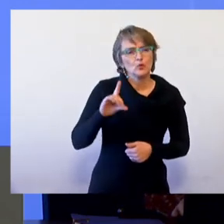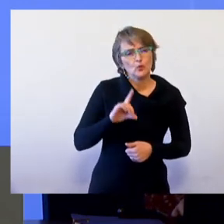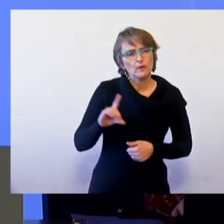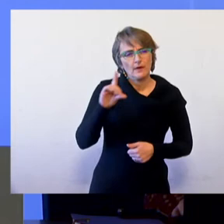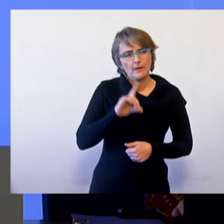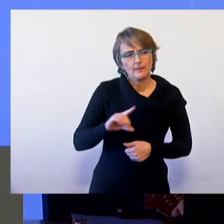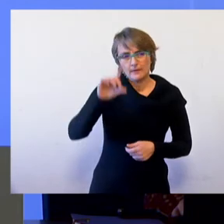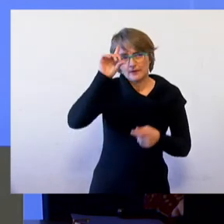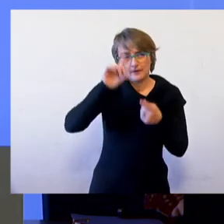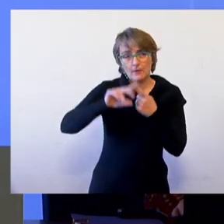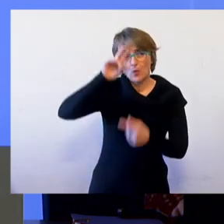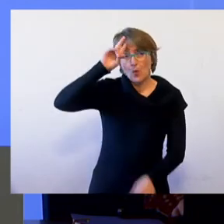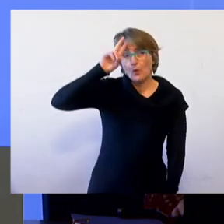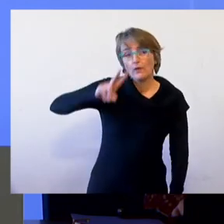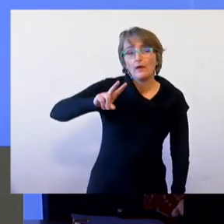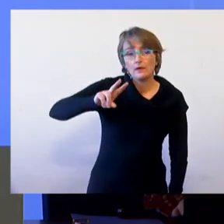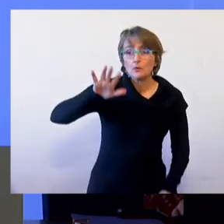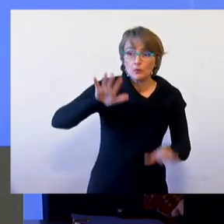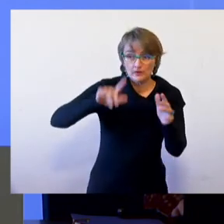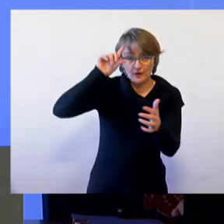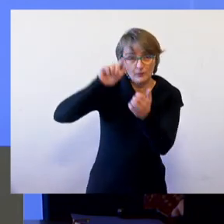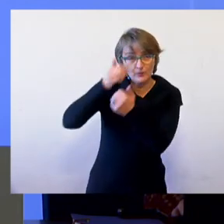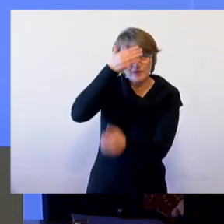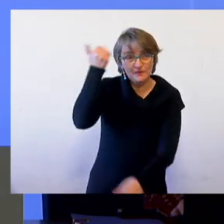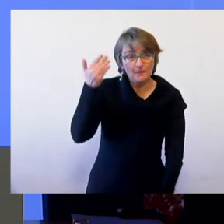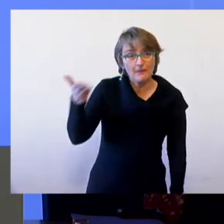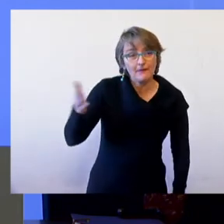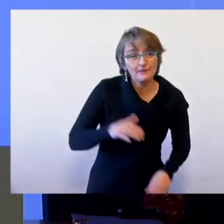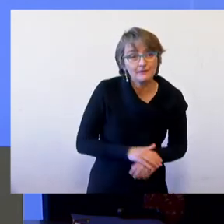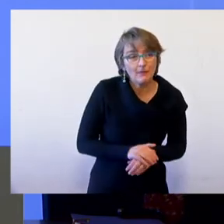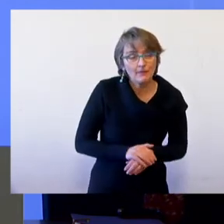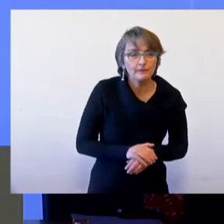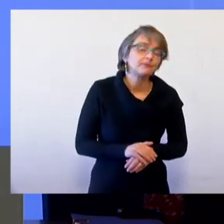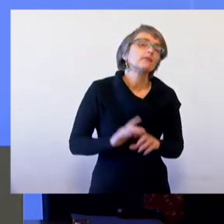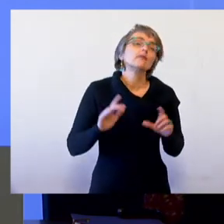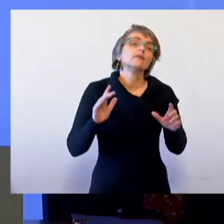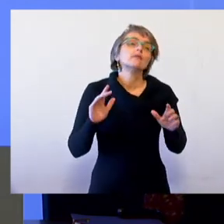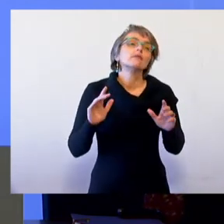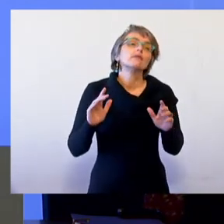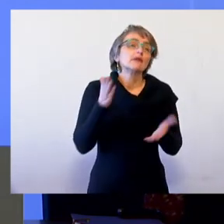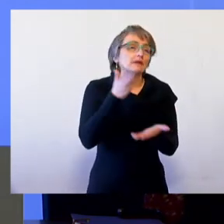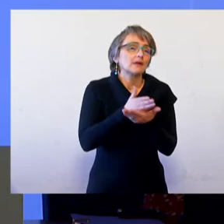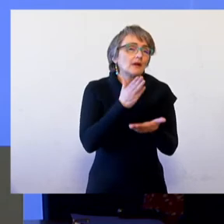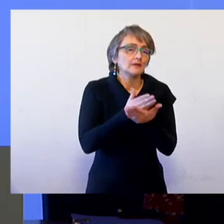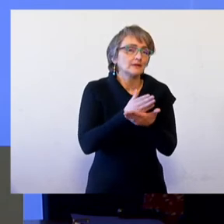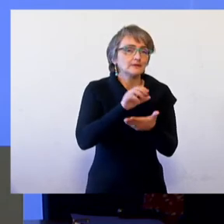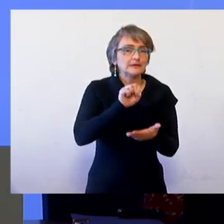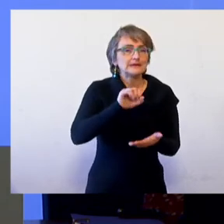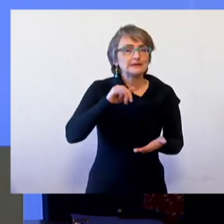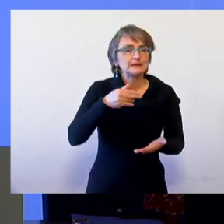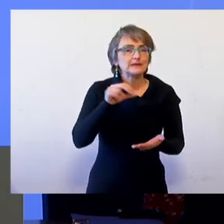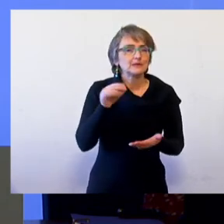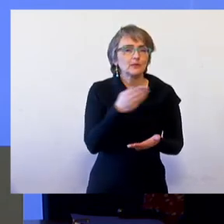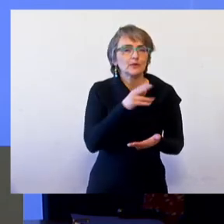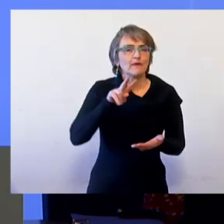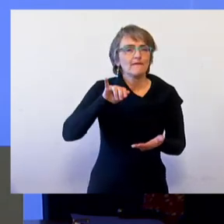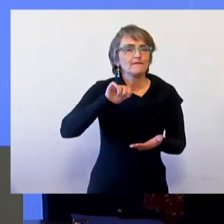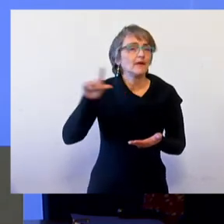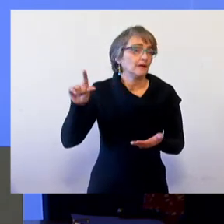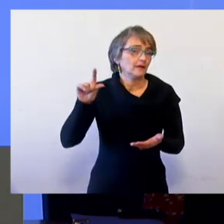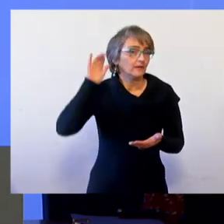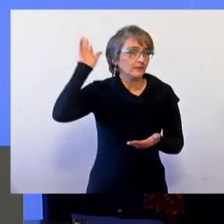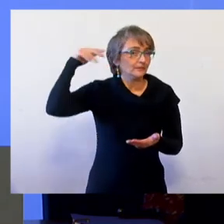connaissez pas, regardez ce qui s'est passé au collège Simone Veil. L'ASCAS devenu Simone Veil. C'est remarquable. C'est